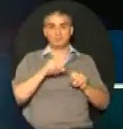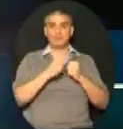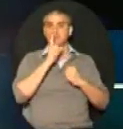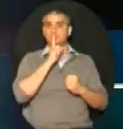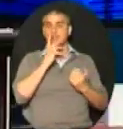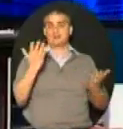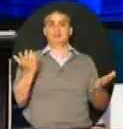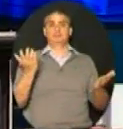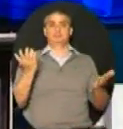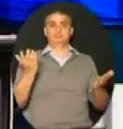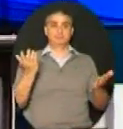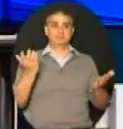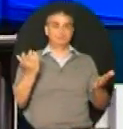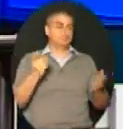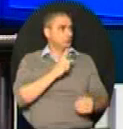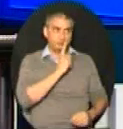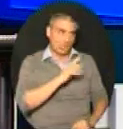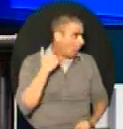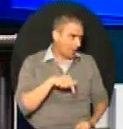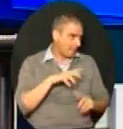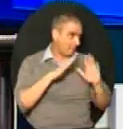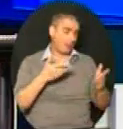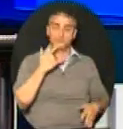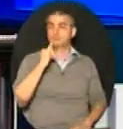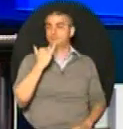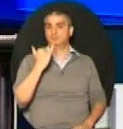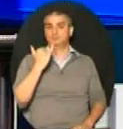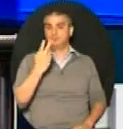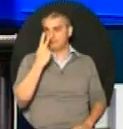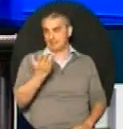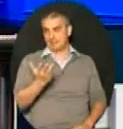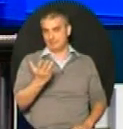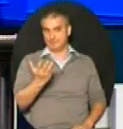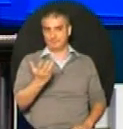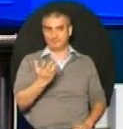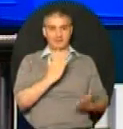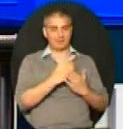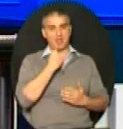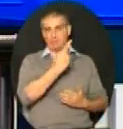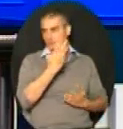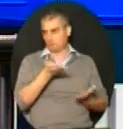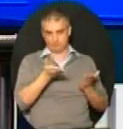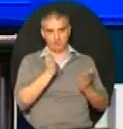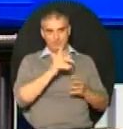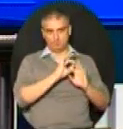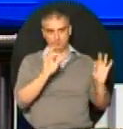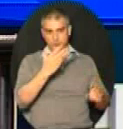שתיקה. שתיקה לא הייתה פה באולפן. כן. תראה, אמרו את זה כאן גם